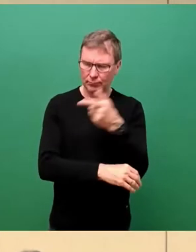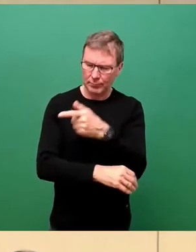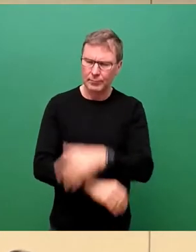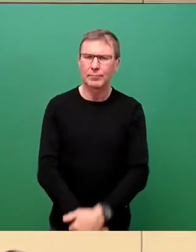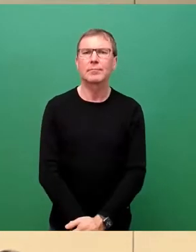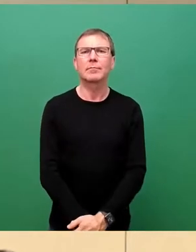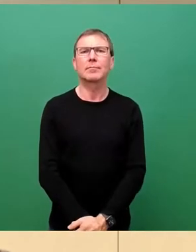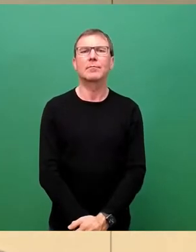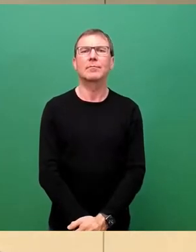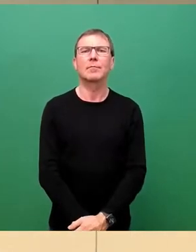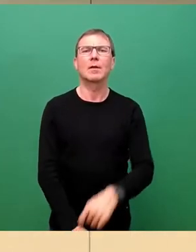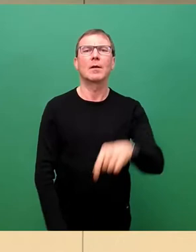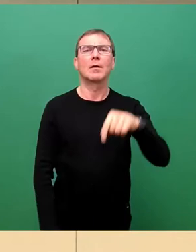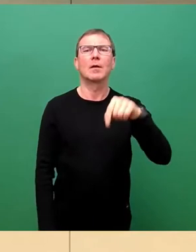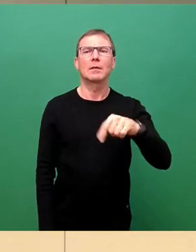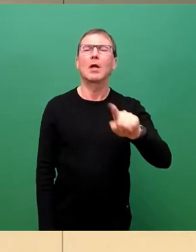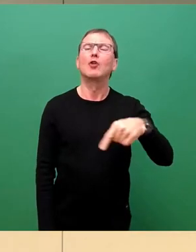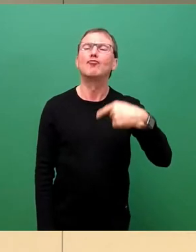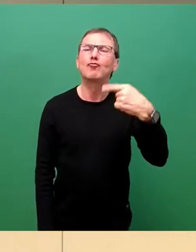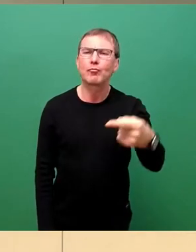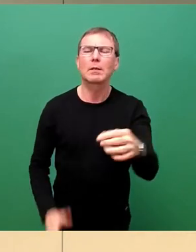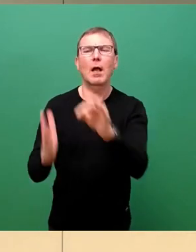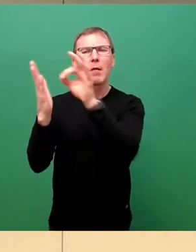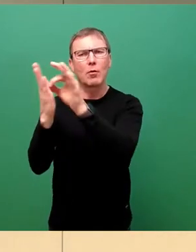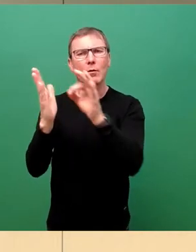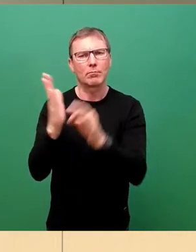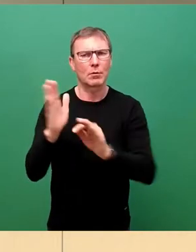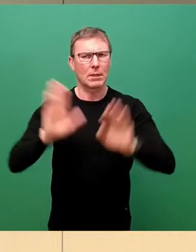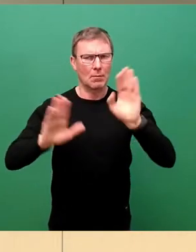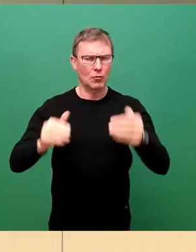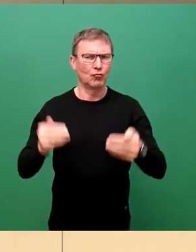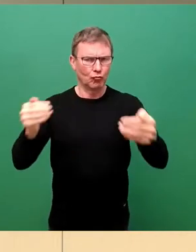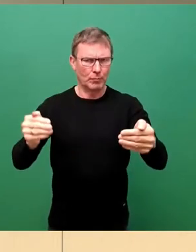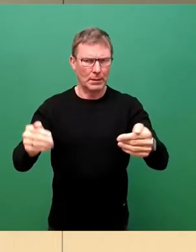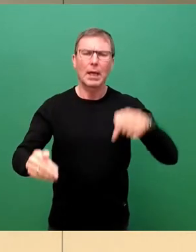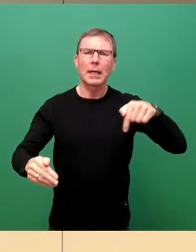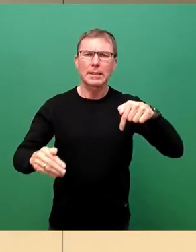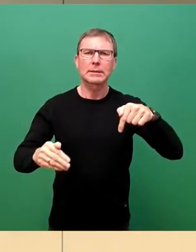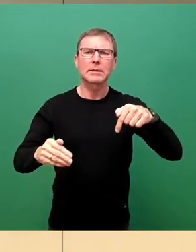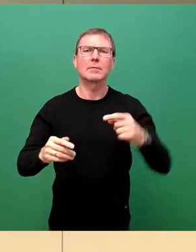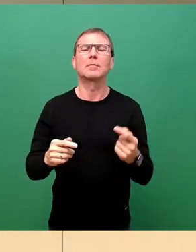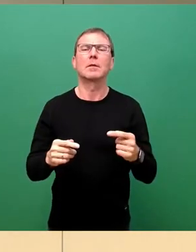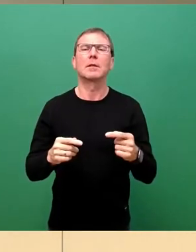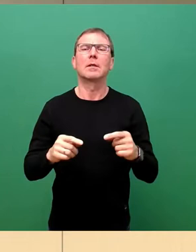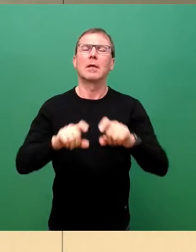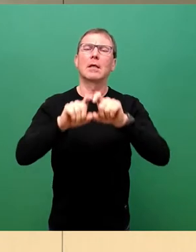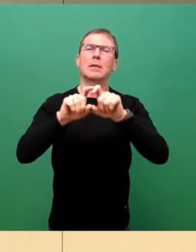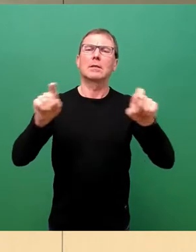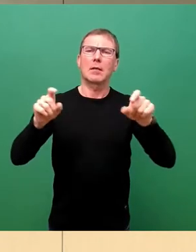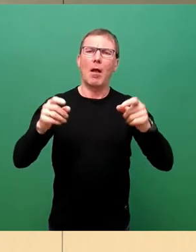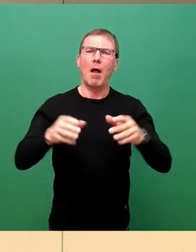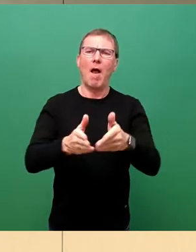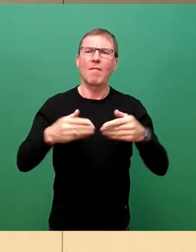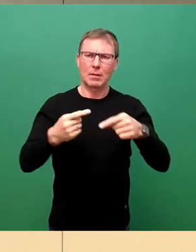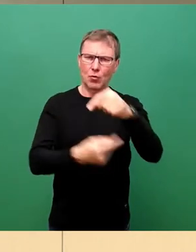Ergänzungsantrages und wir würden das dann später auch punktweise zur Abstimmung stellen. Jetzt steigen wir ein in die Behandlung und in der Fraktionsrunde